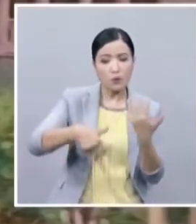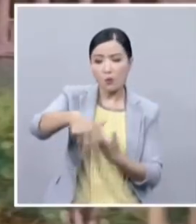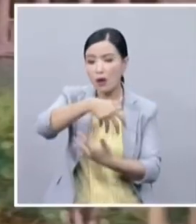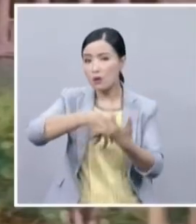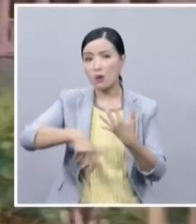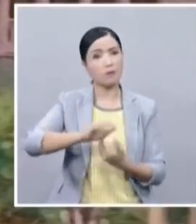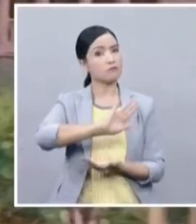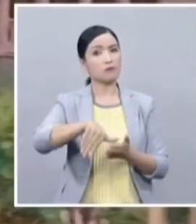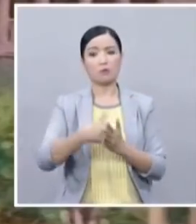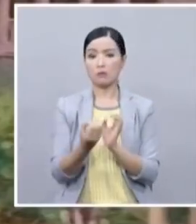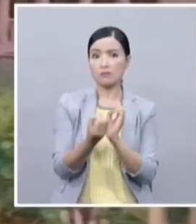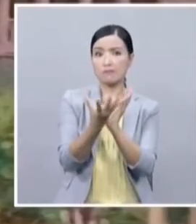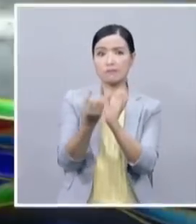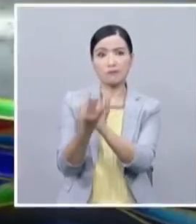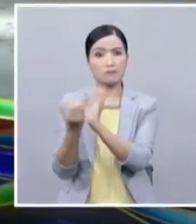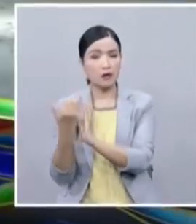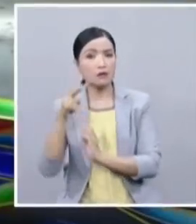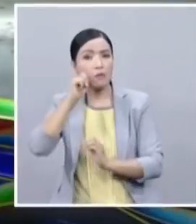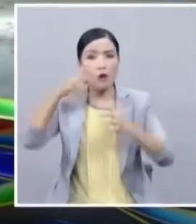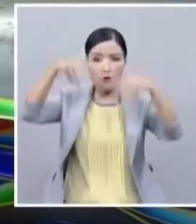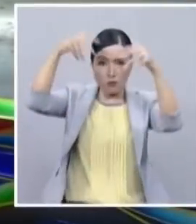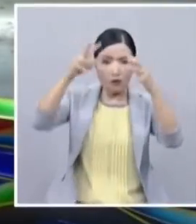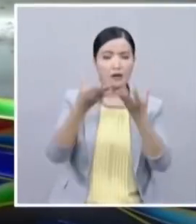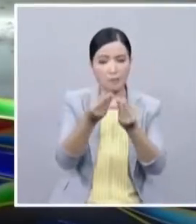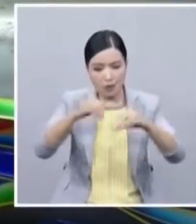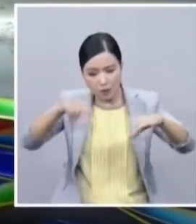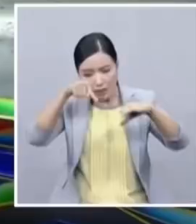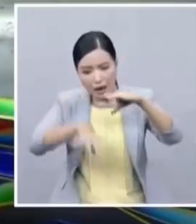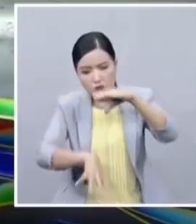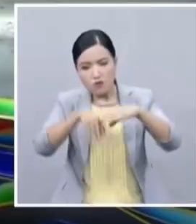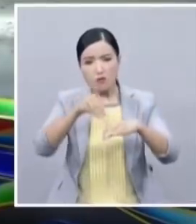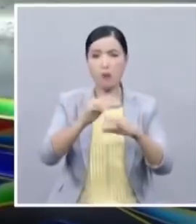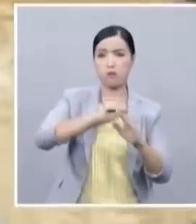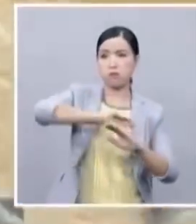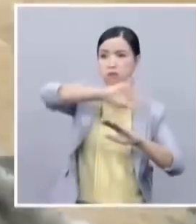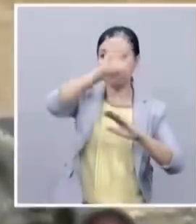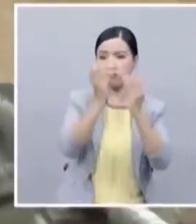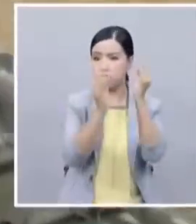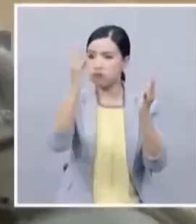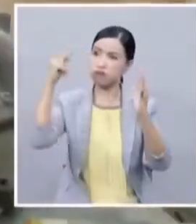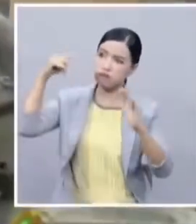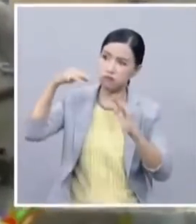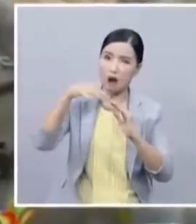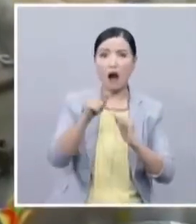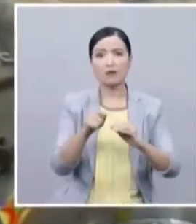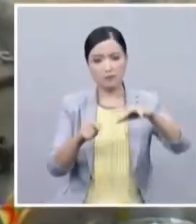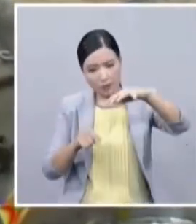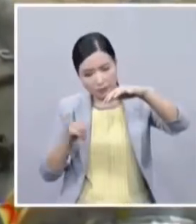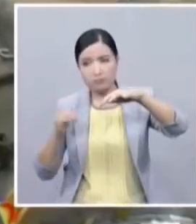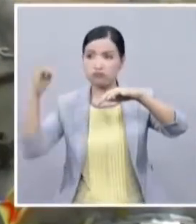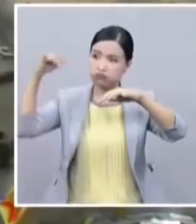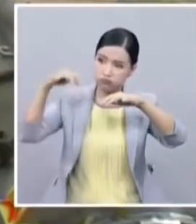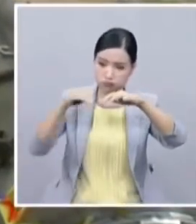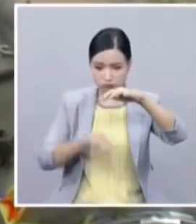วดล้อมทั้งปวงที่อาจจะส่งผลกระทบน้ำฝนน้ำบาดาลต้นน้ำจากป่าเขามันจะส่งผลอย่างไรบ้างต่อปริมาณน้ำในถ้